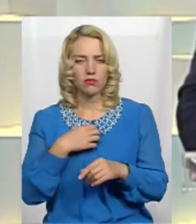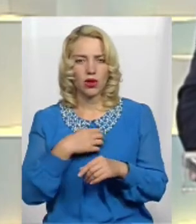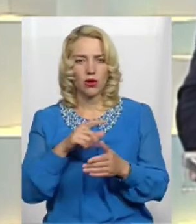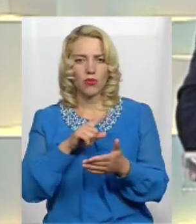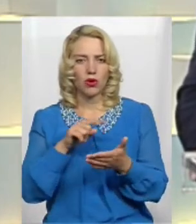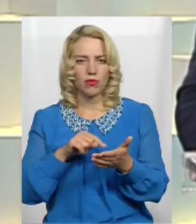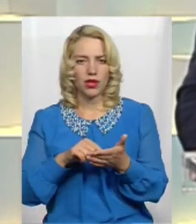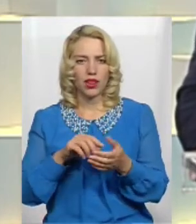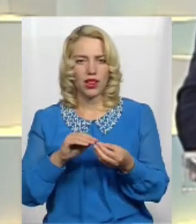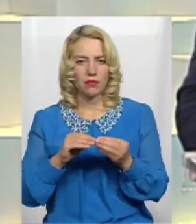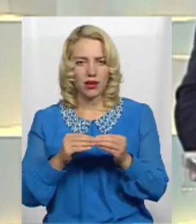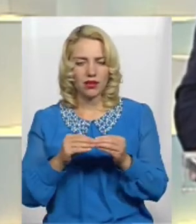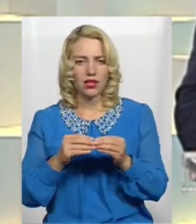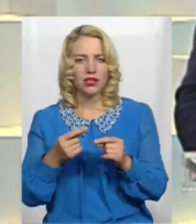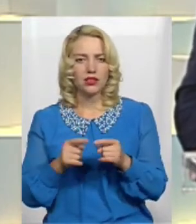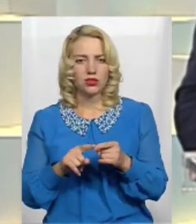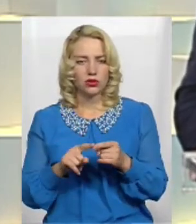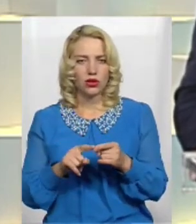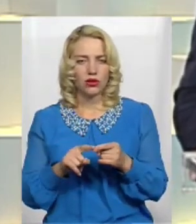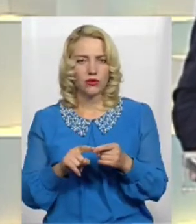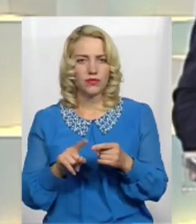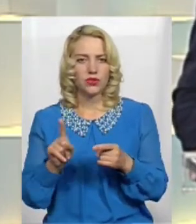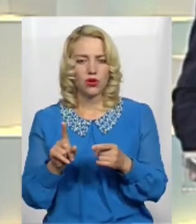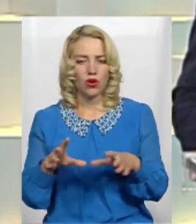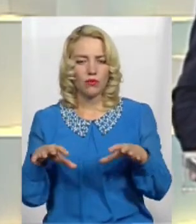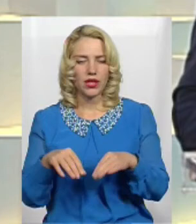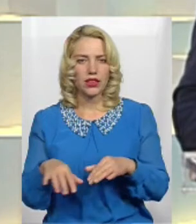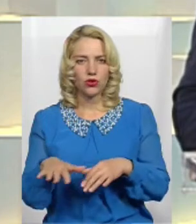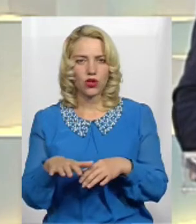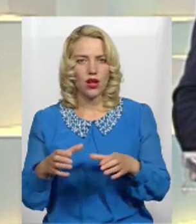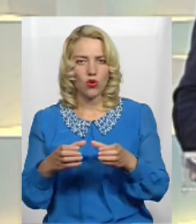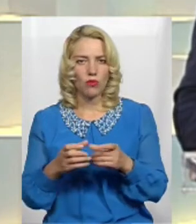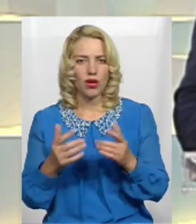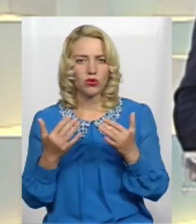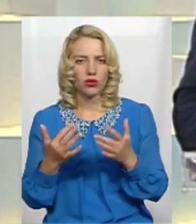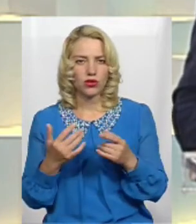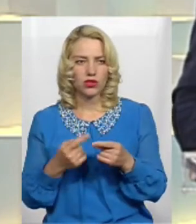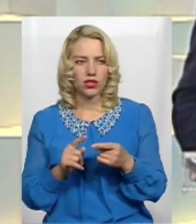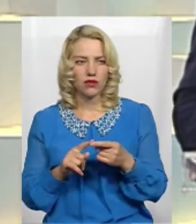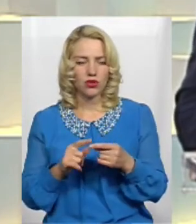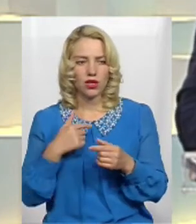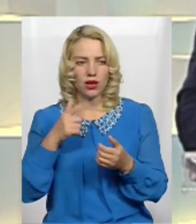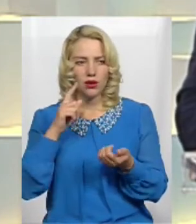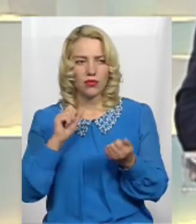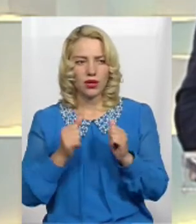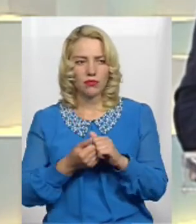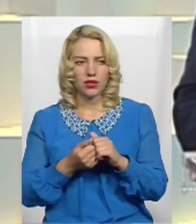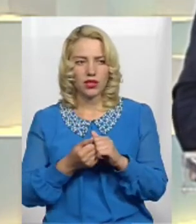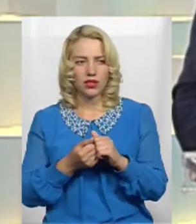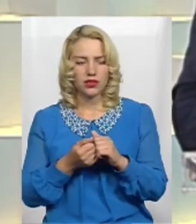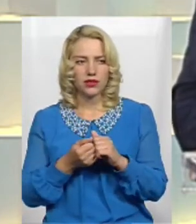проблема, знову ж таки, виходячи із об'єднання територіальних громад, оскільки мені дуже пам'ятається